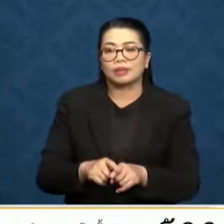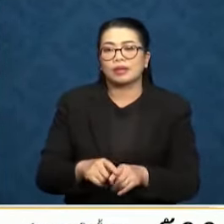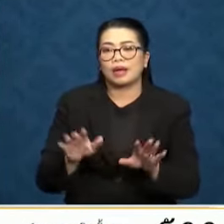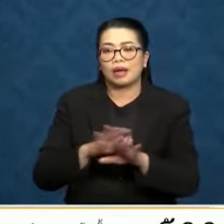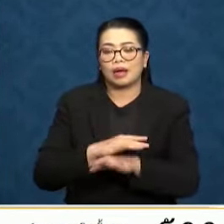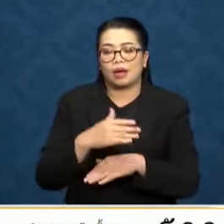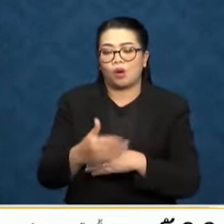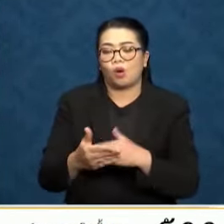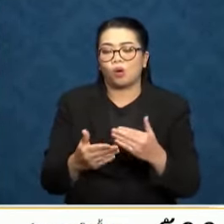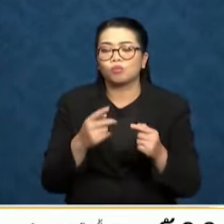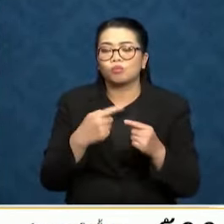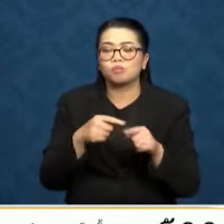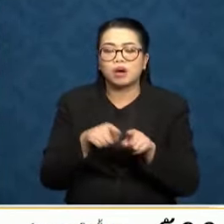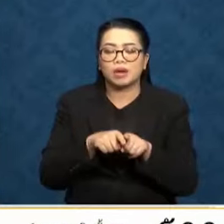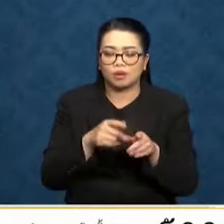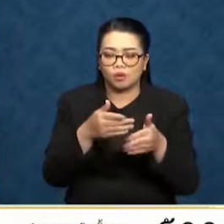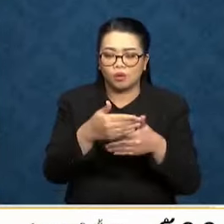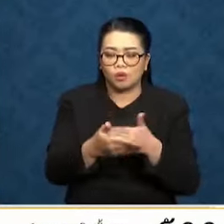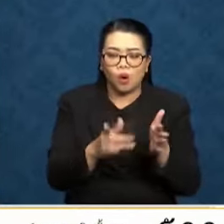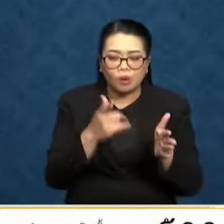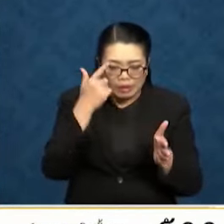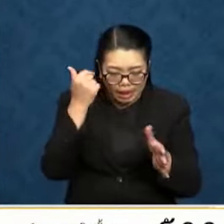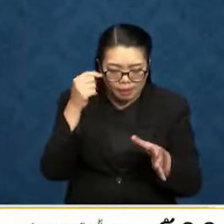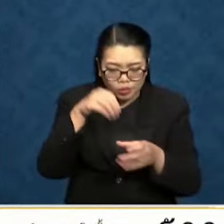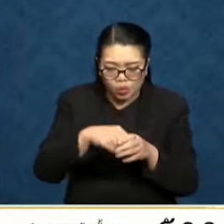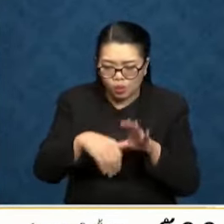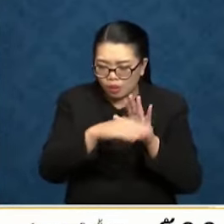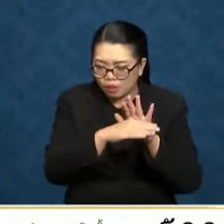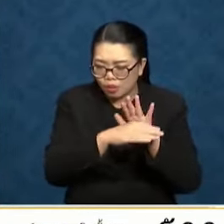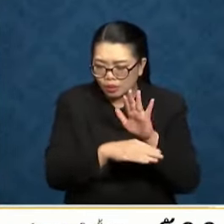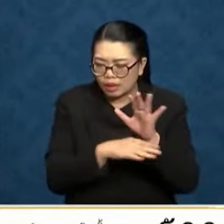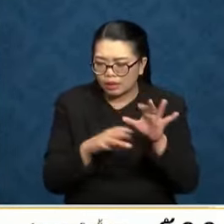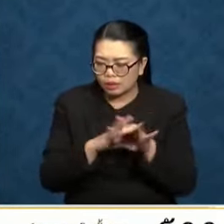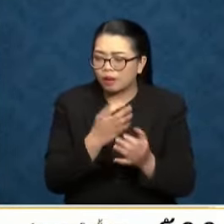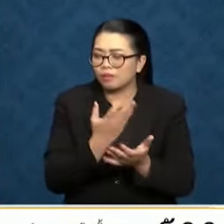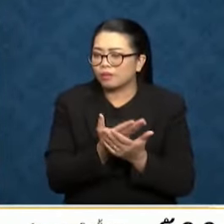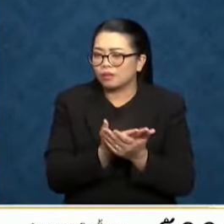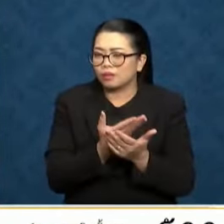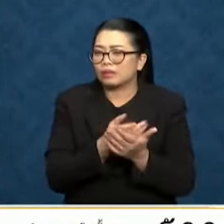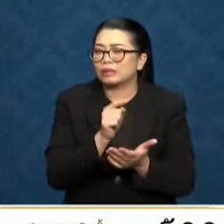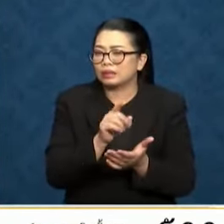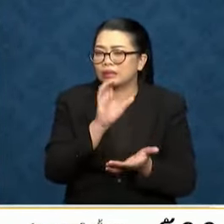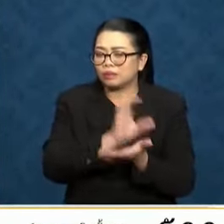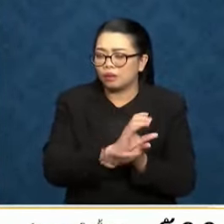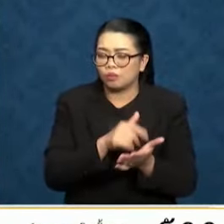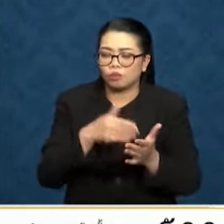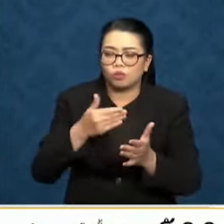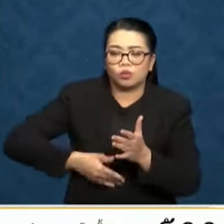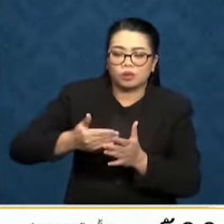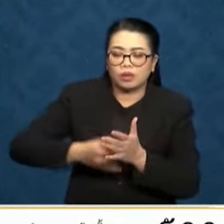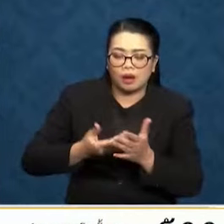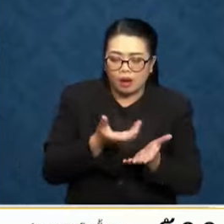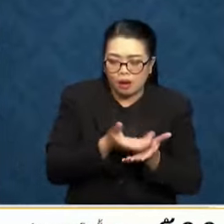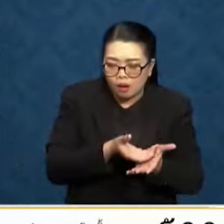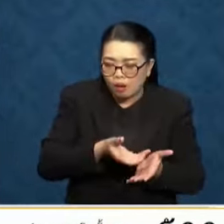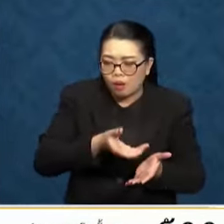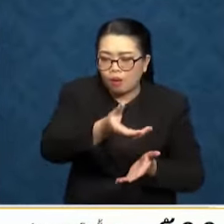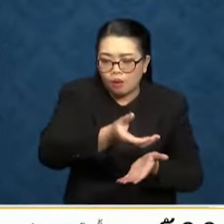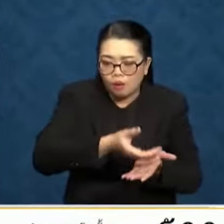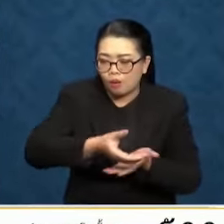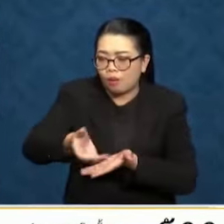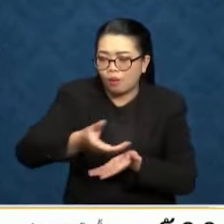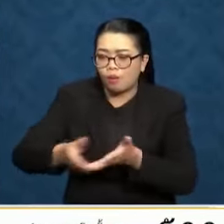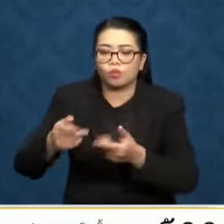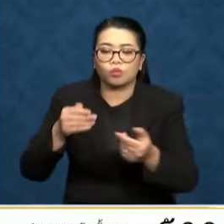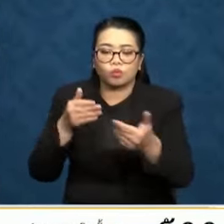กล่องดำหรือมีหลุมดำเนี่ยที่อยู่ในกระบวนการงบประมาณซึ่งเป็นอุปสรรคค่ะในการนำส่งนโยบายให้ถึงมือพ่อแม่พี่